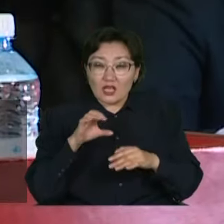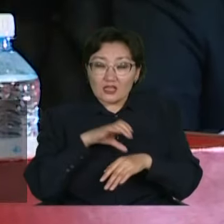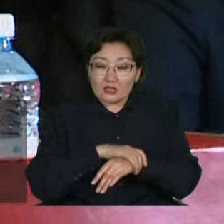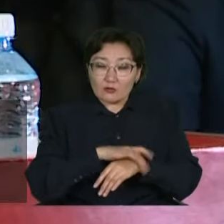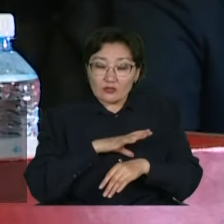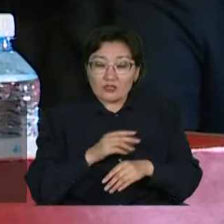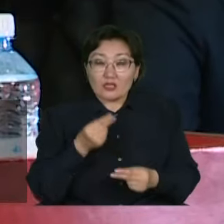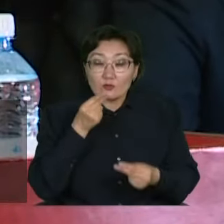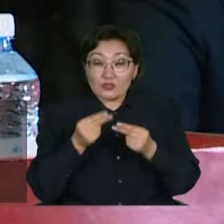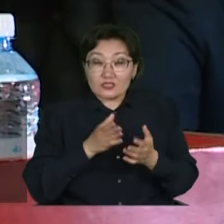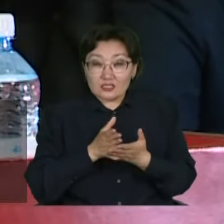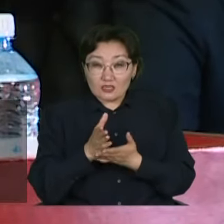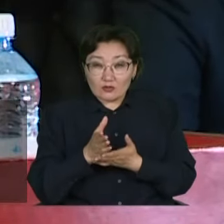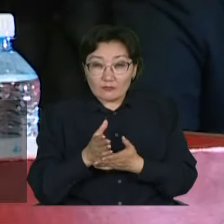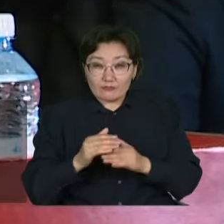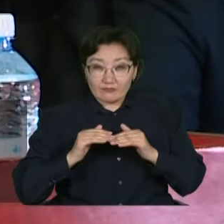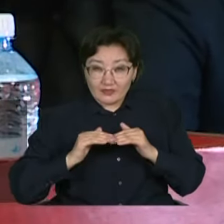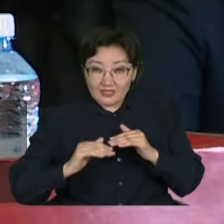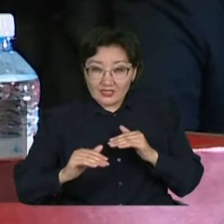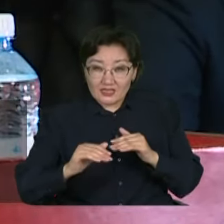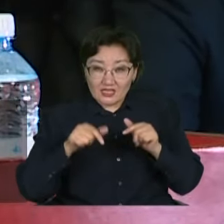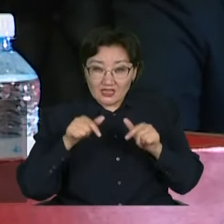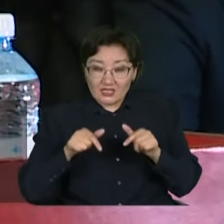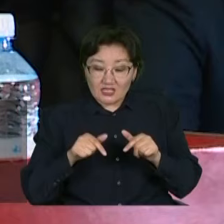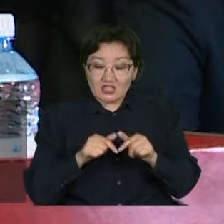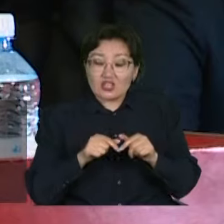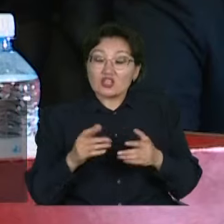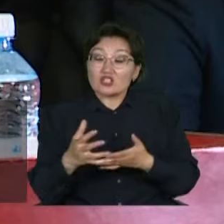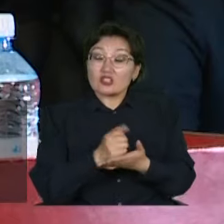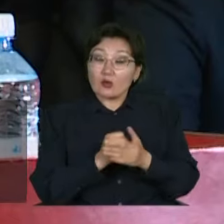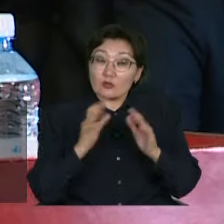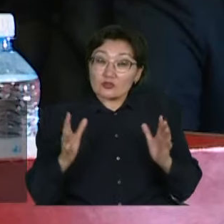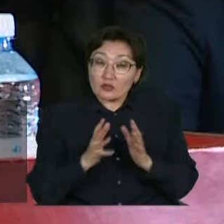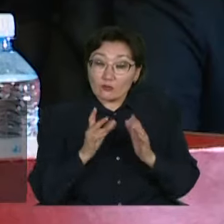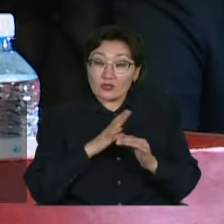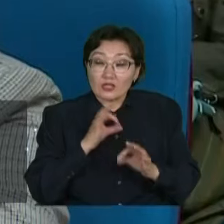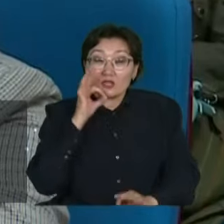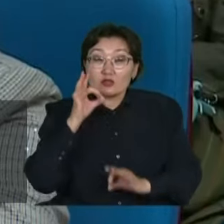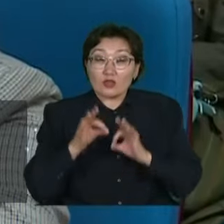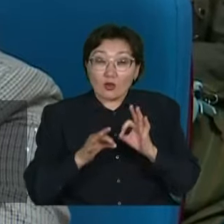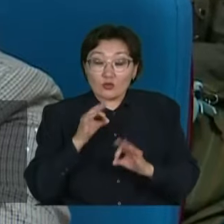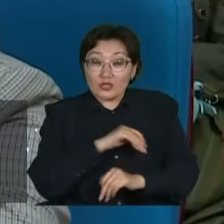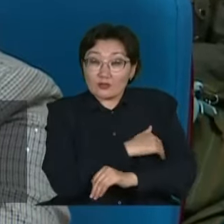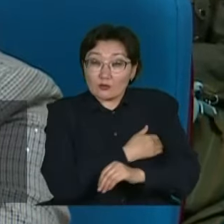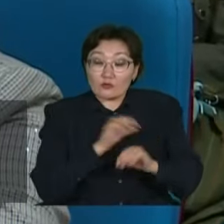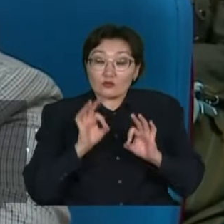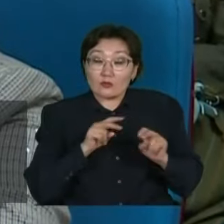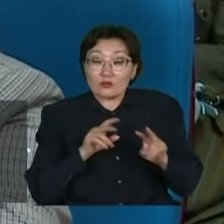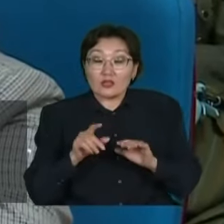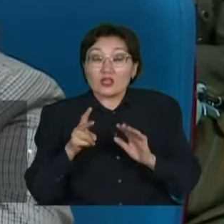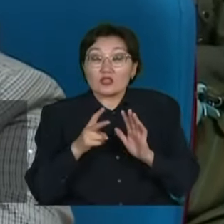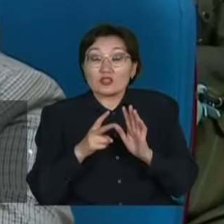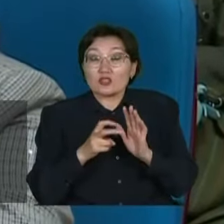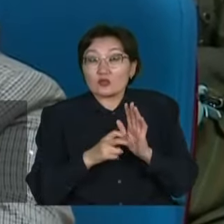Тамақ өнімдерін тікелей еденге жинауға, сақтауға жол берілген. Тәулік сынамалар дұрыс сақталмаған. 267,